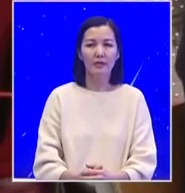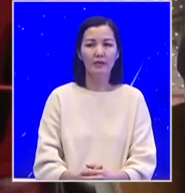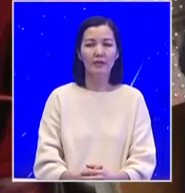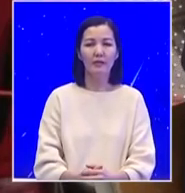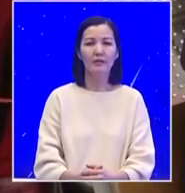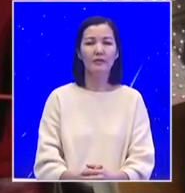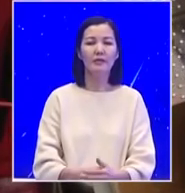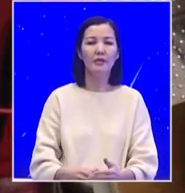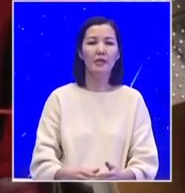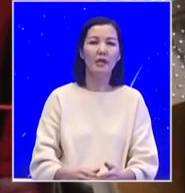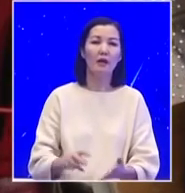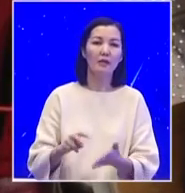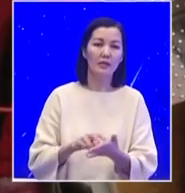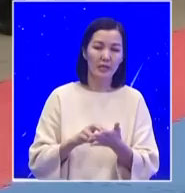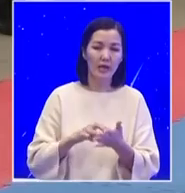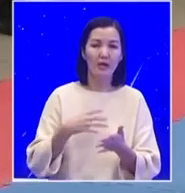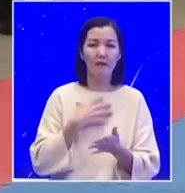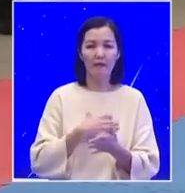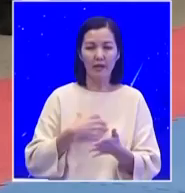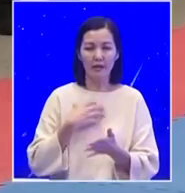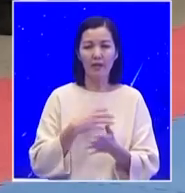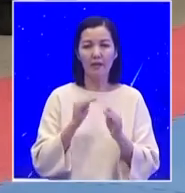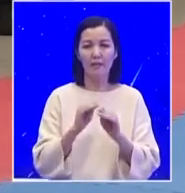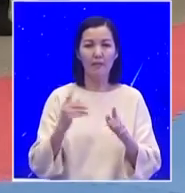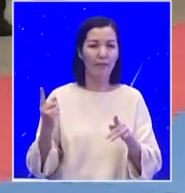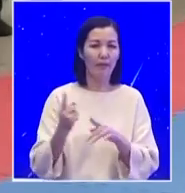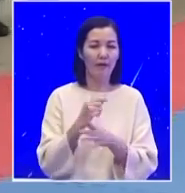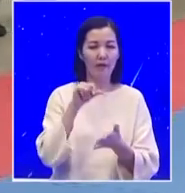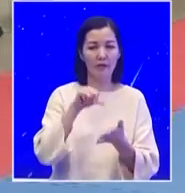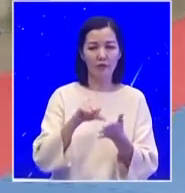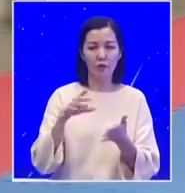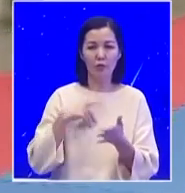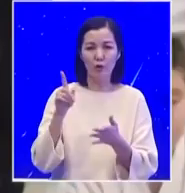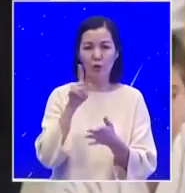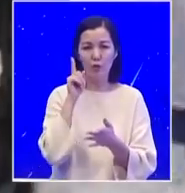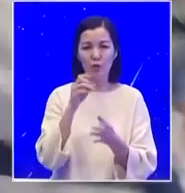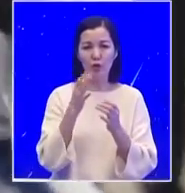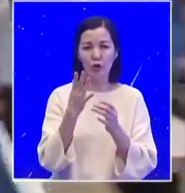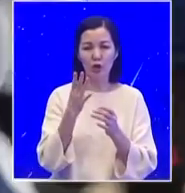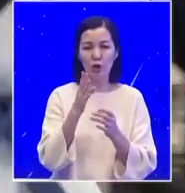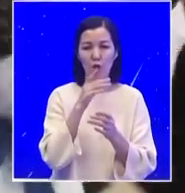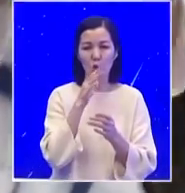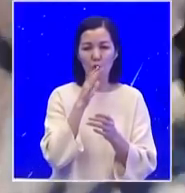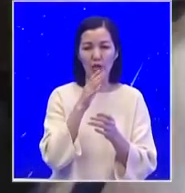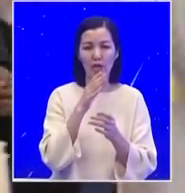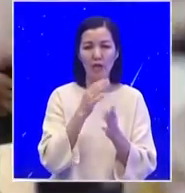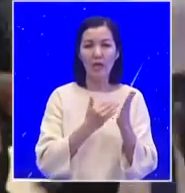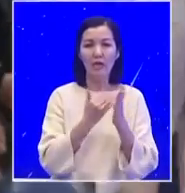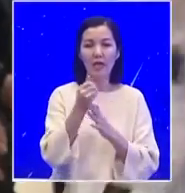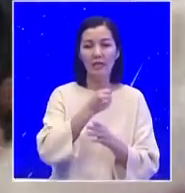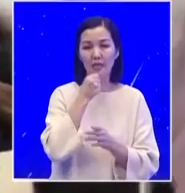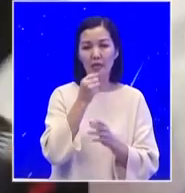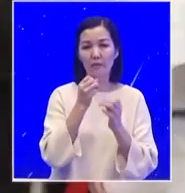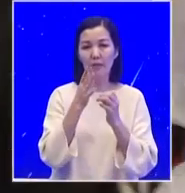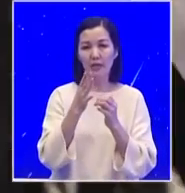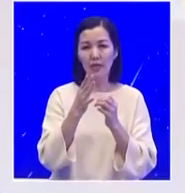Неподдельные эмоции, страх и волнение. У многих детей эти соревнования первые. Самому юному участнику всего 4 года, старшему 15. Всех спортсменов